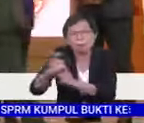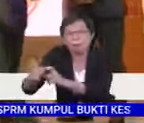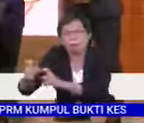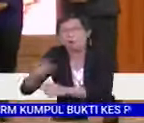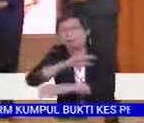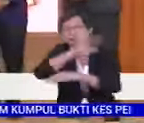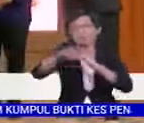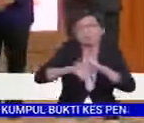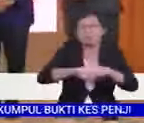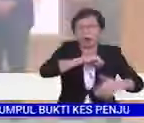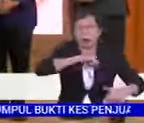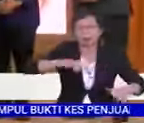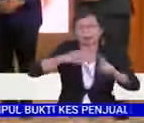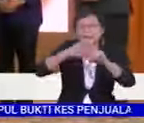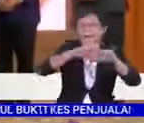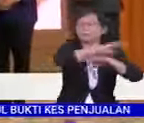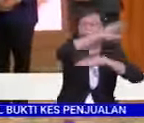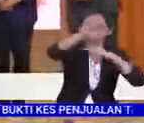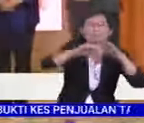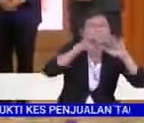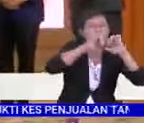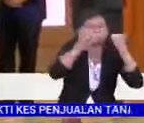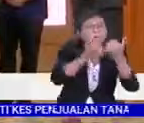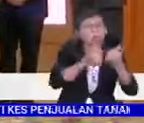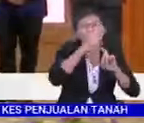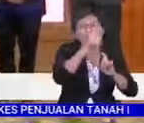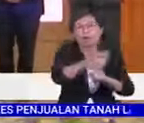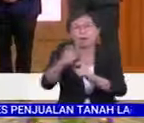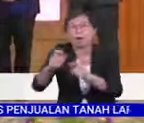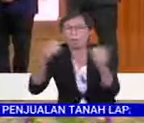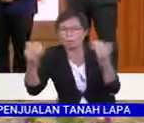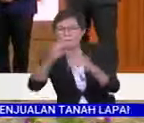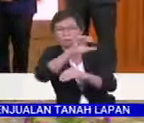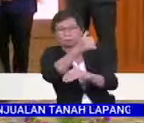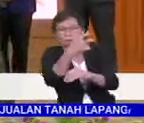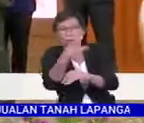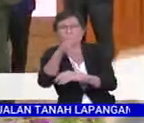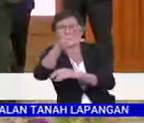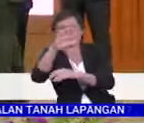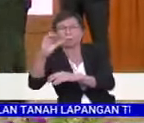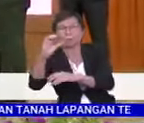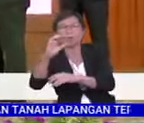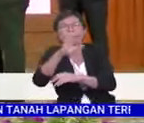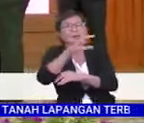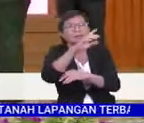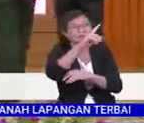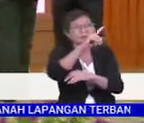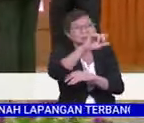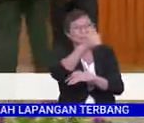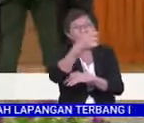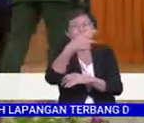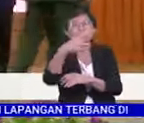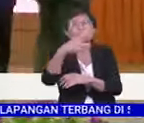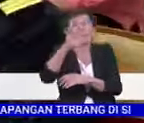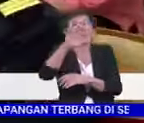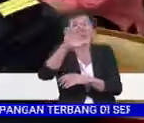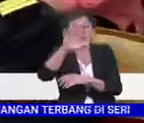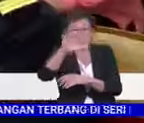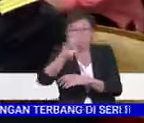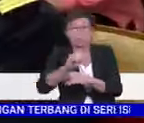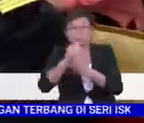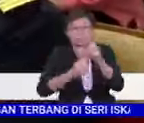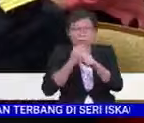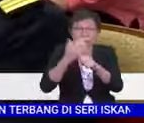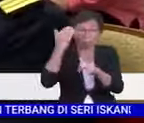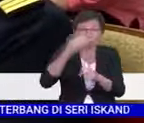setiap anggota daripada semua agency terlibat berbanding 10050 kotak pada tahun lepas penyerahan kotak